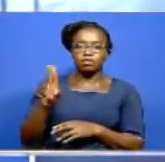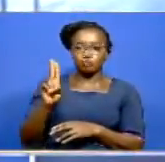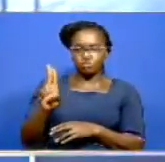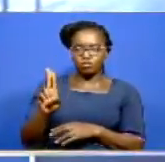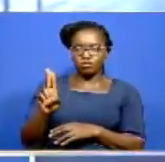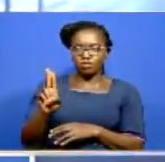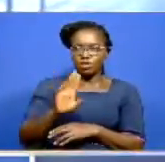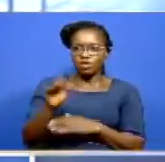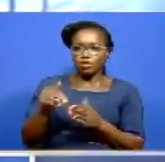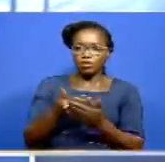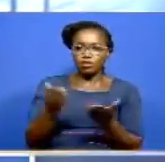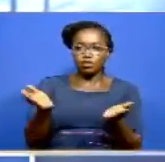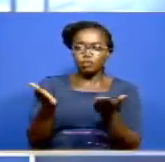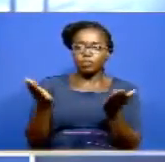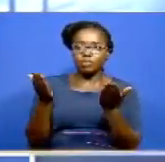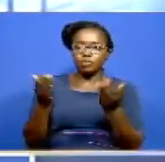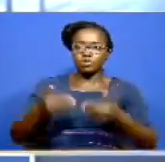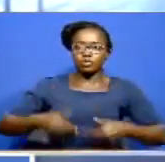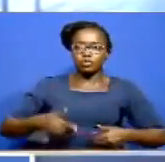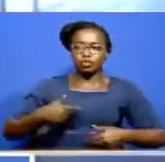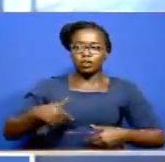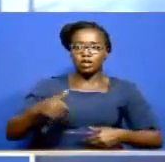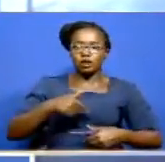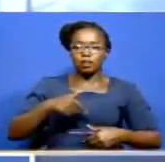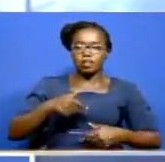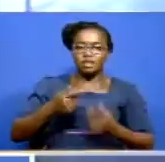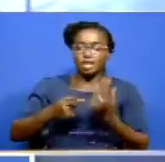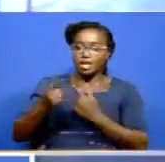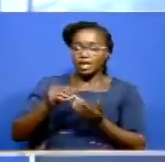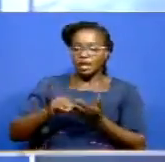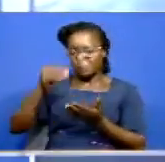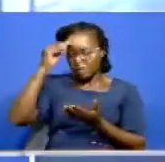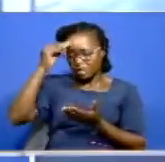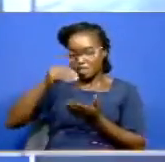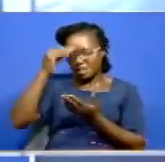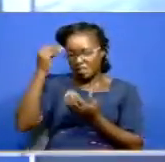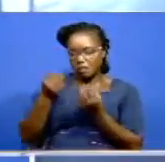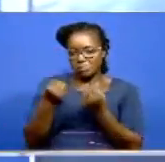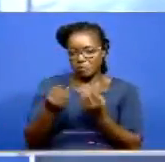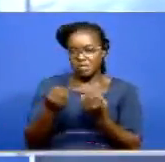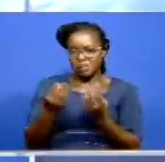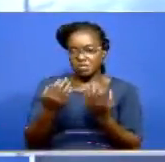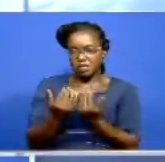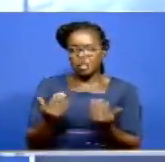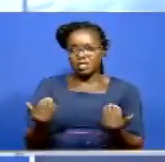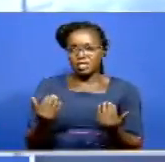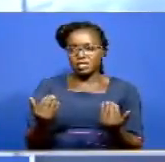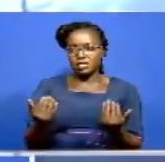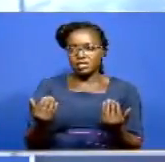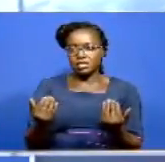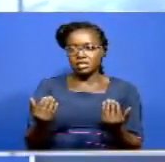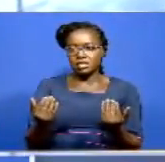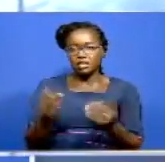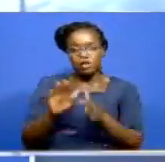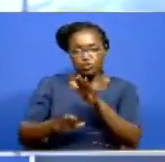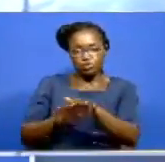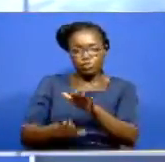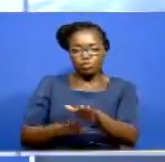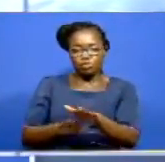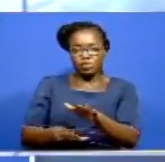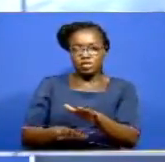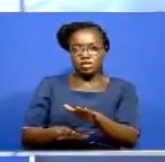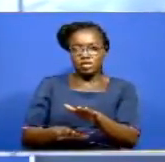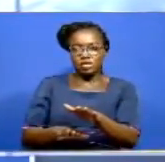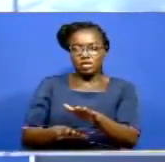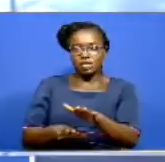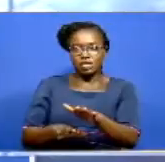this is to promote so that our youths can come and learn. We have so many tools, we have handheld tools, we have a sewing machine and a lot of